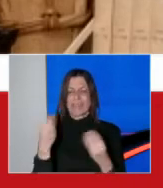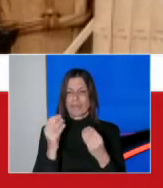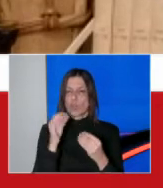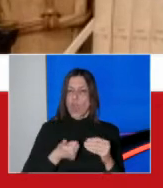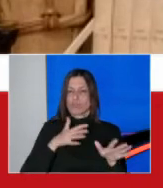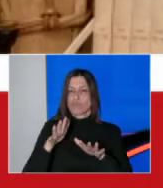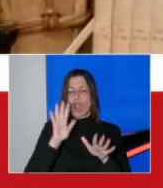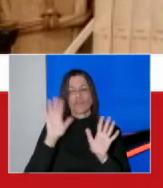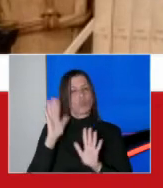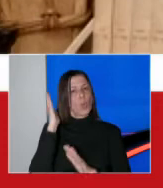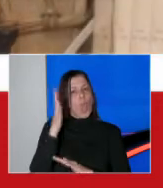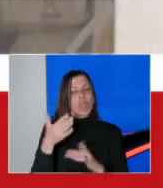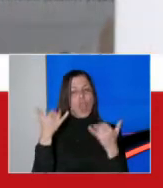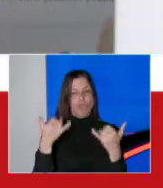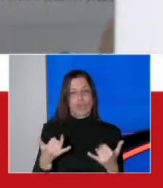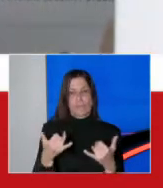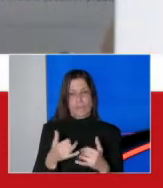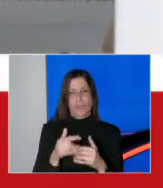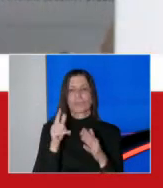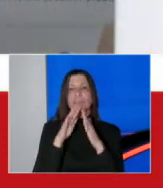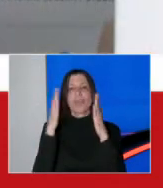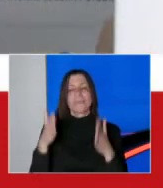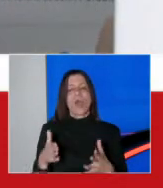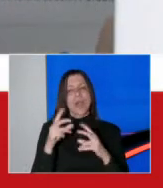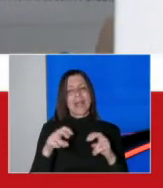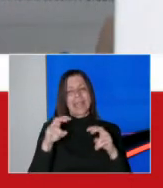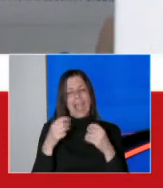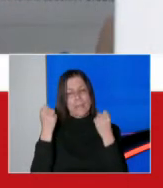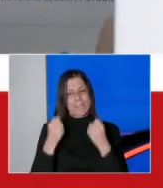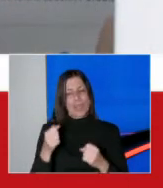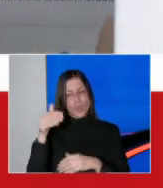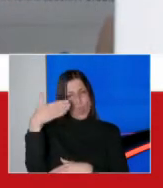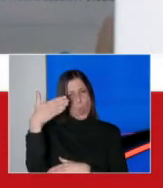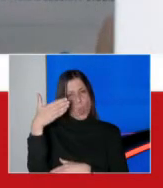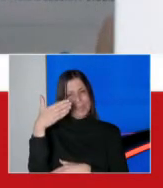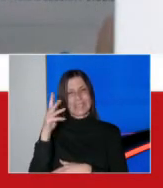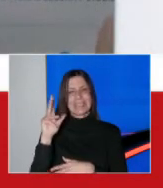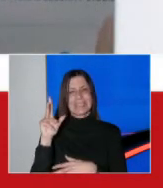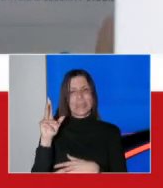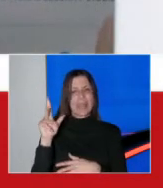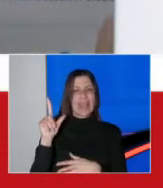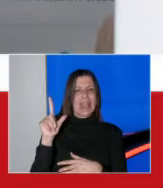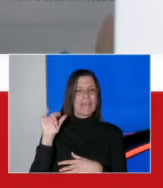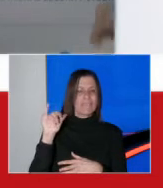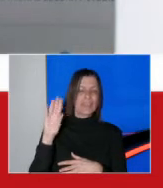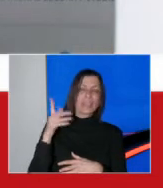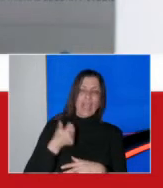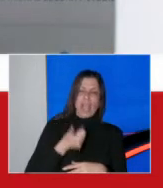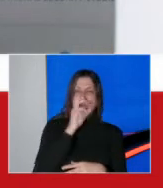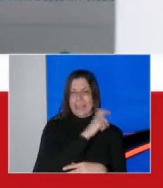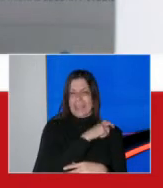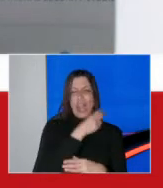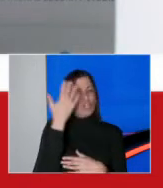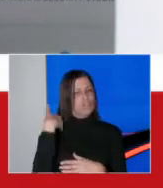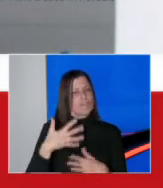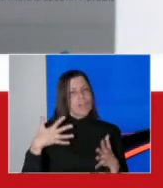הממשלה בשידור חי עכשיו. למכון למחקרי ביטחון לאומי, ציפי לבני, הרמטכ"ל לשעבר